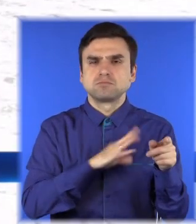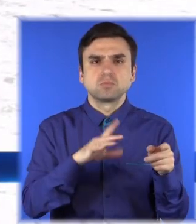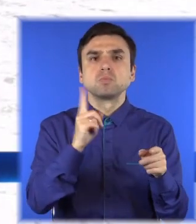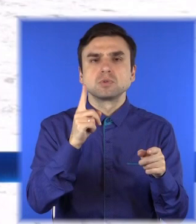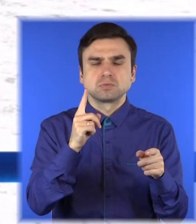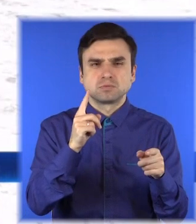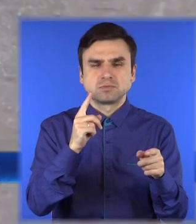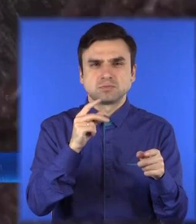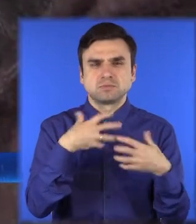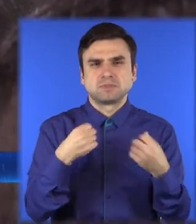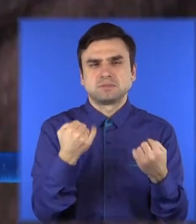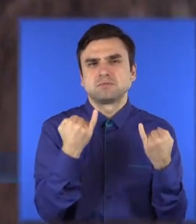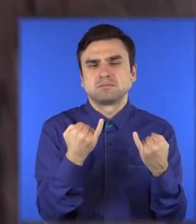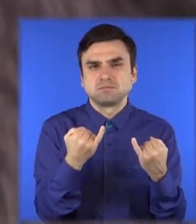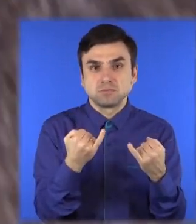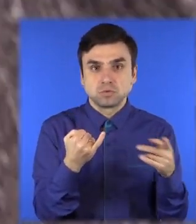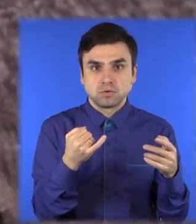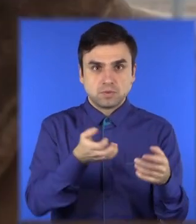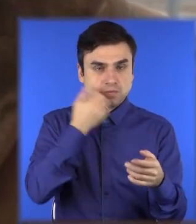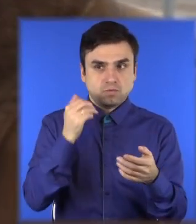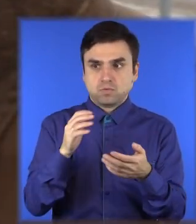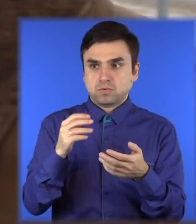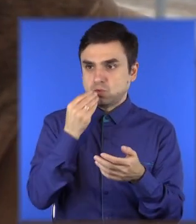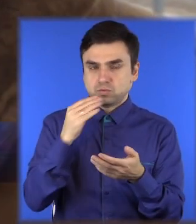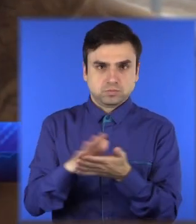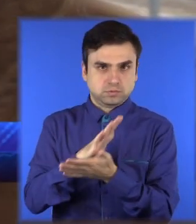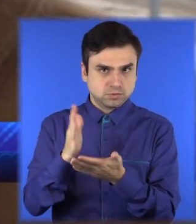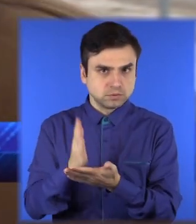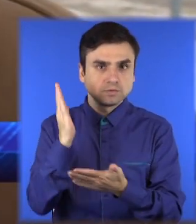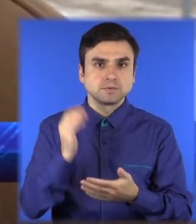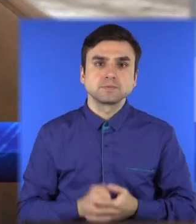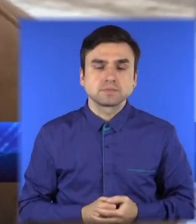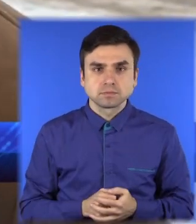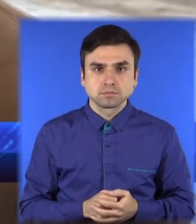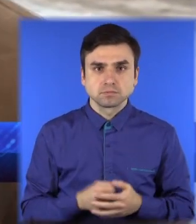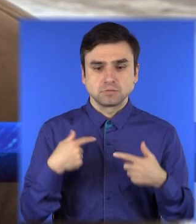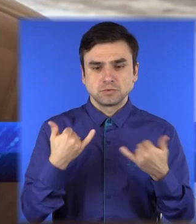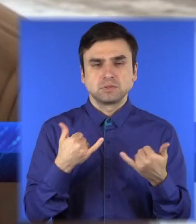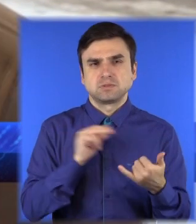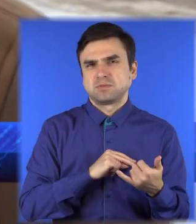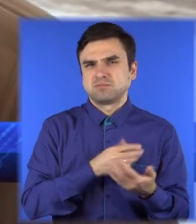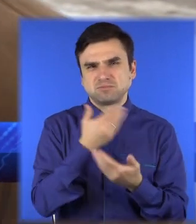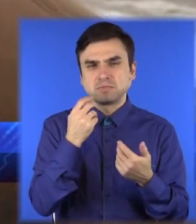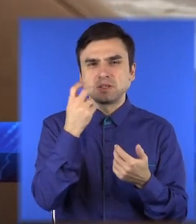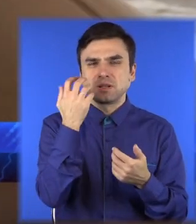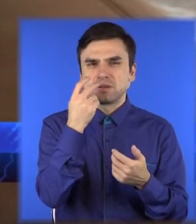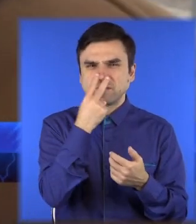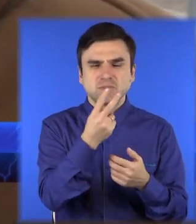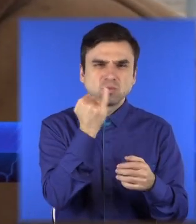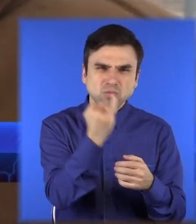А безкоштовна їжа – це дійсно порятунок. Ну, я зараз, во-первых, без роботи, тяжело со зрением устроиться.